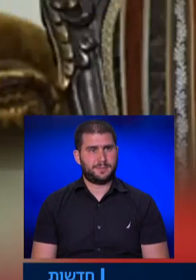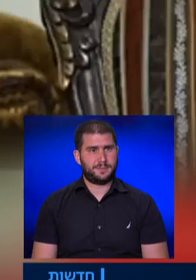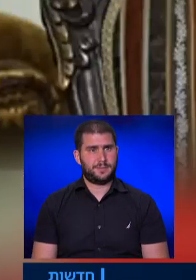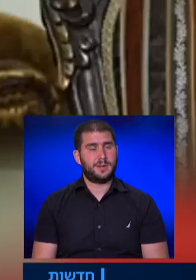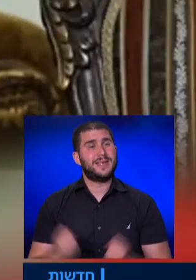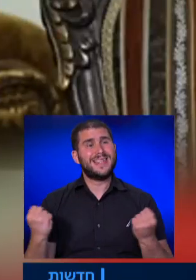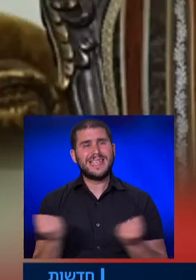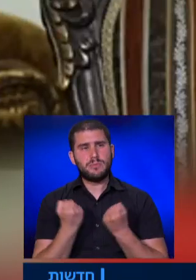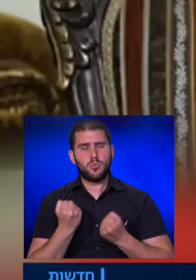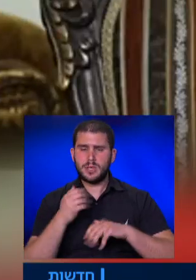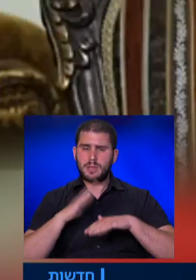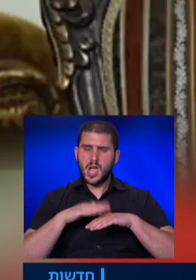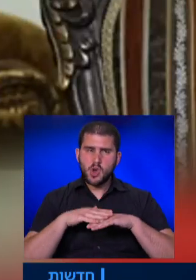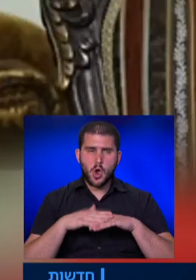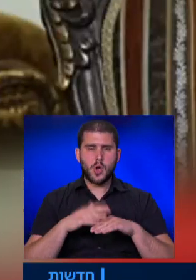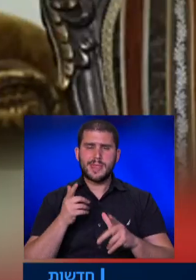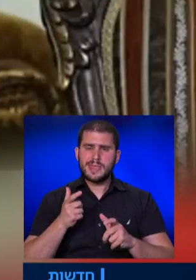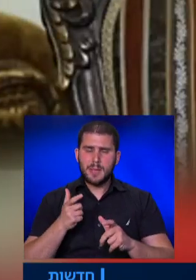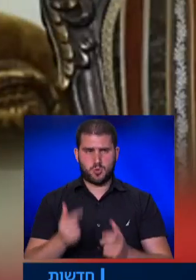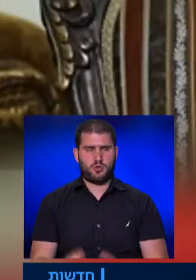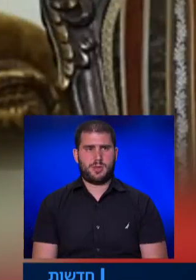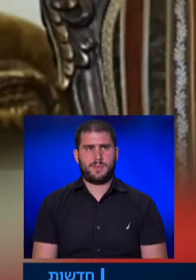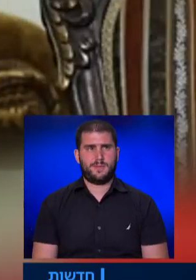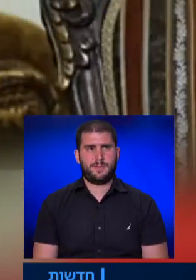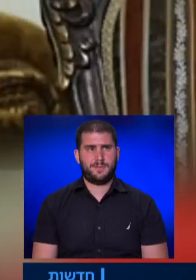التدريب نقل الخبره